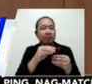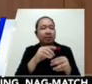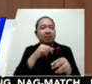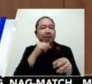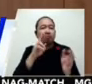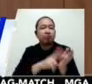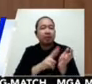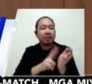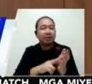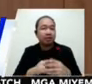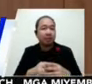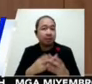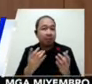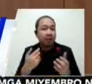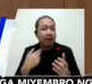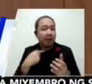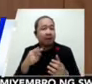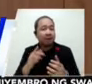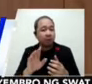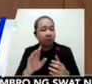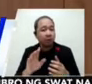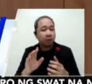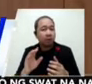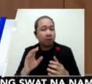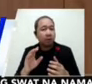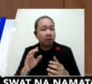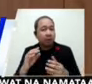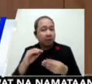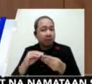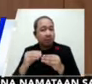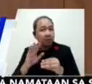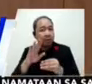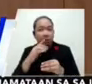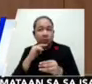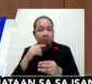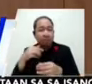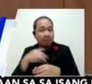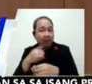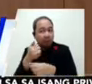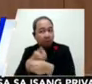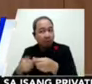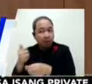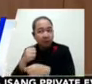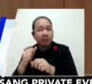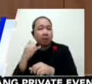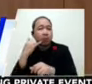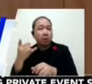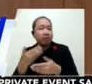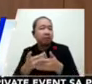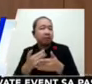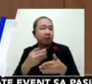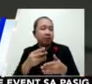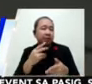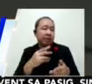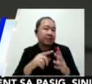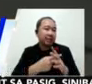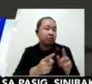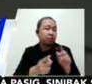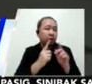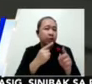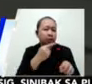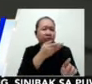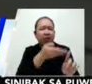have a number of your account officers. Tawagan nyo agad before you take action and start talking to strangers. Hindi